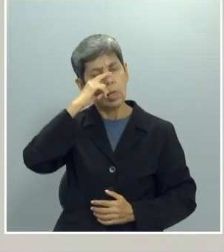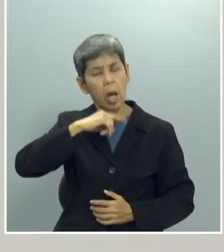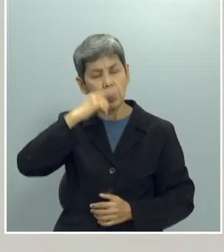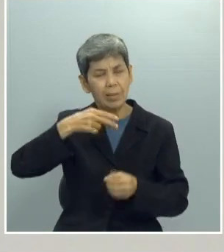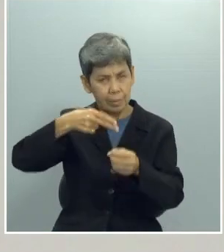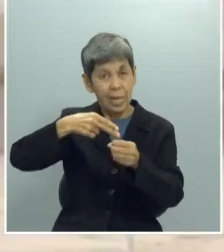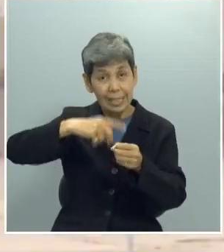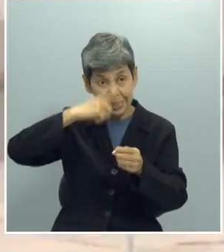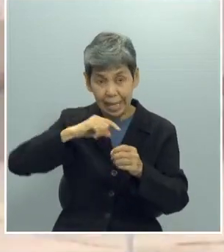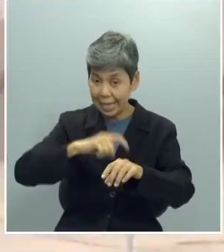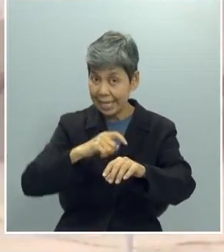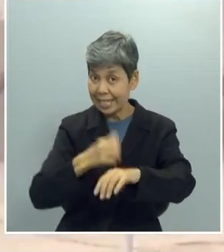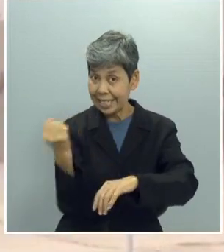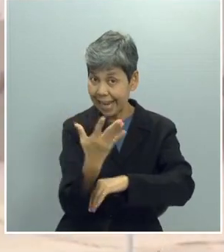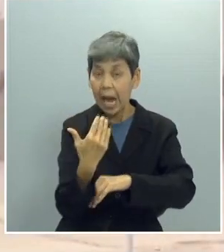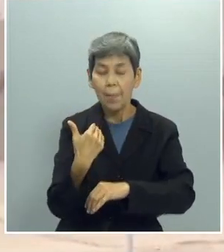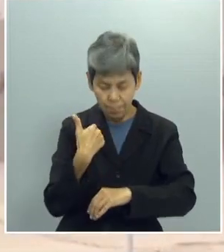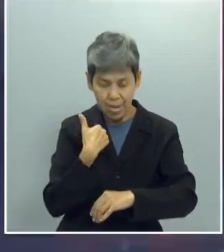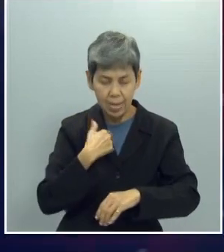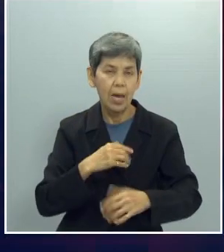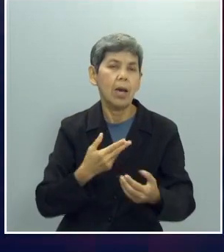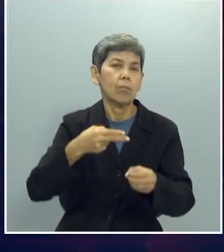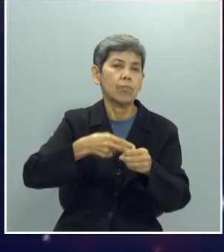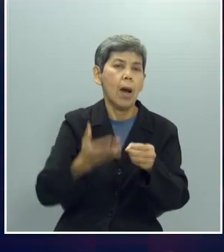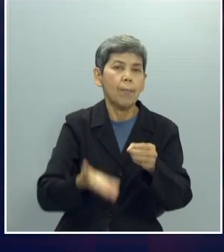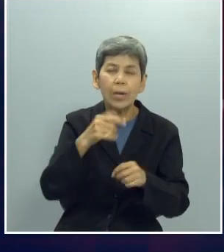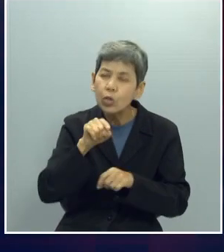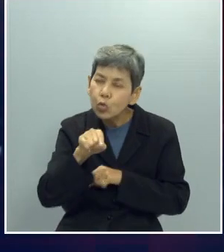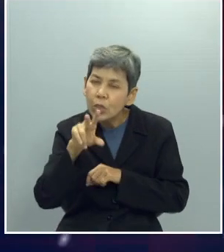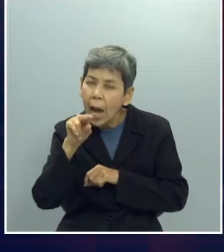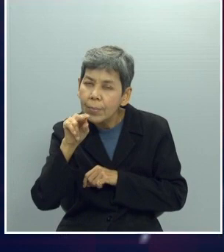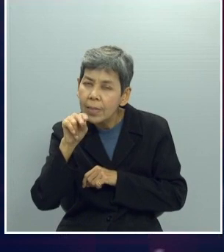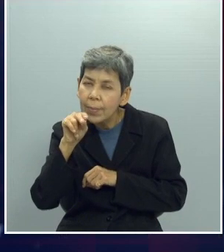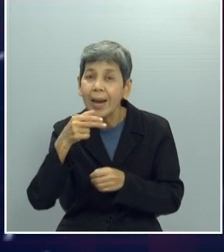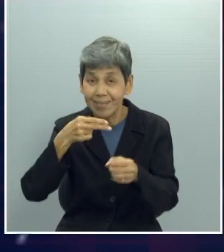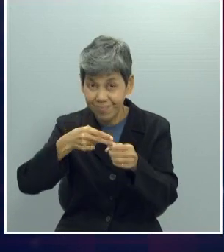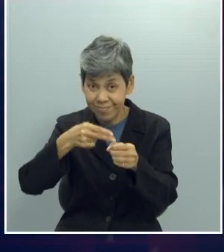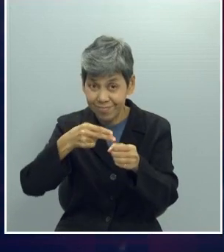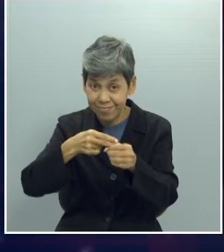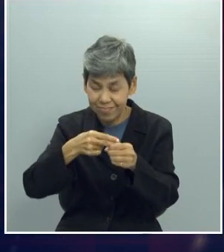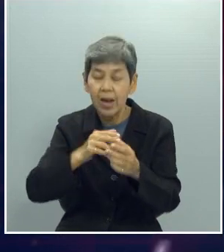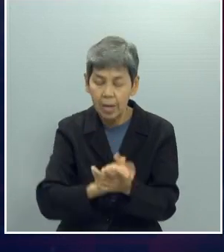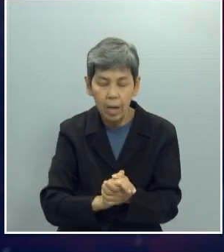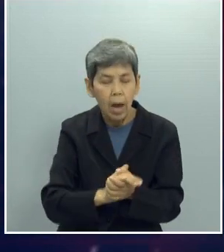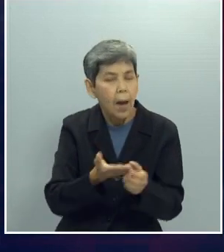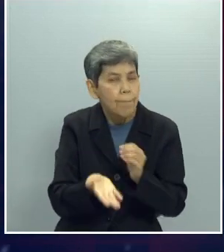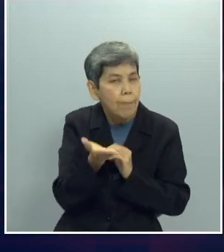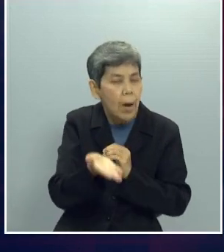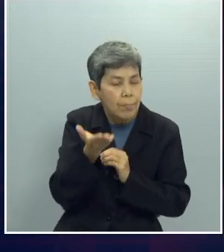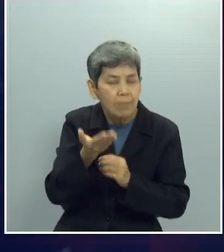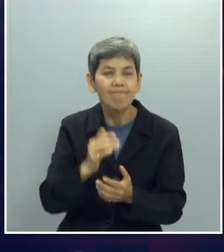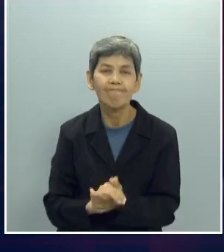คะขึ้นไป 30สตางค์ต่อลิตรนะคะกลุ่มเบนซินโซวอลทุกตัวค่ะ